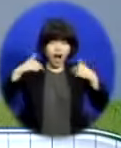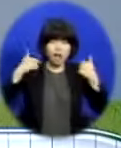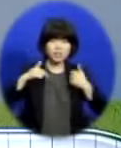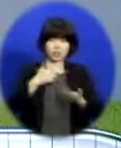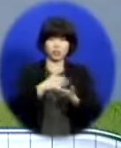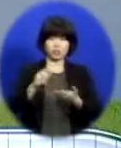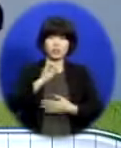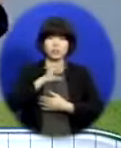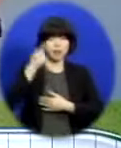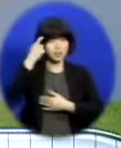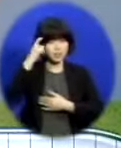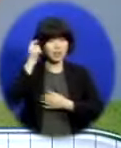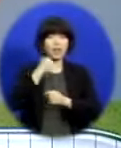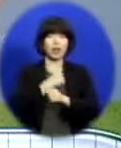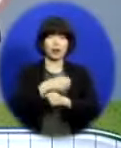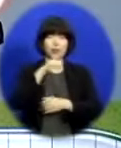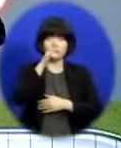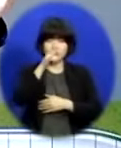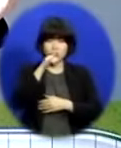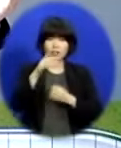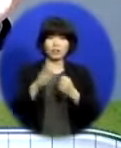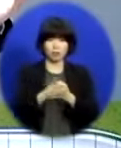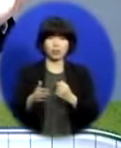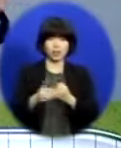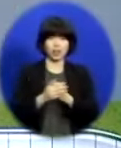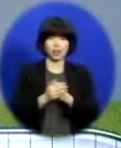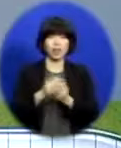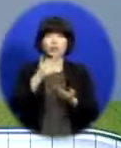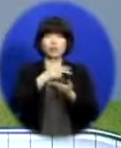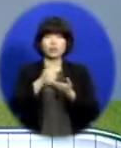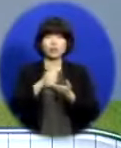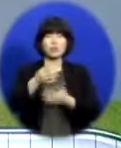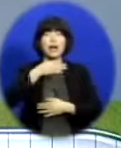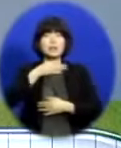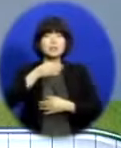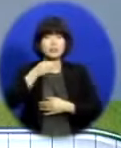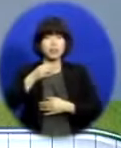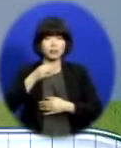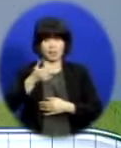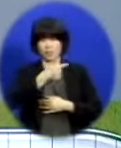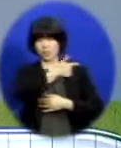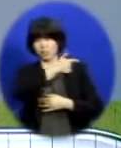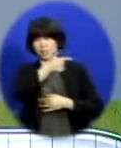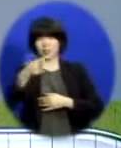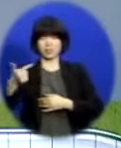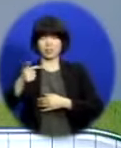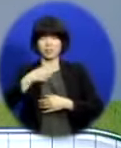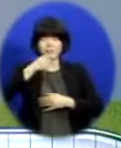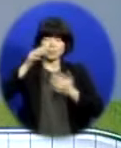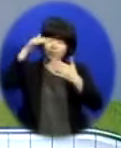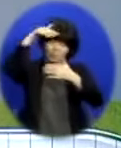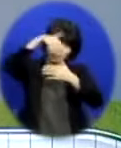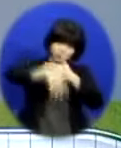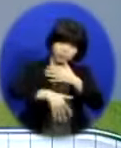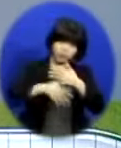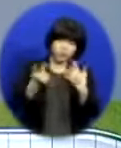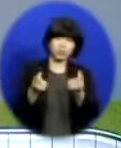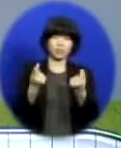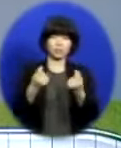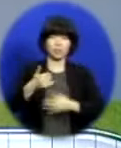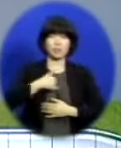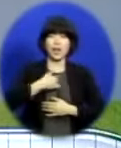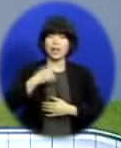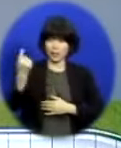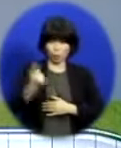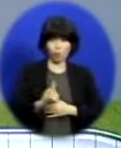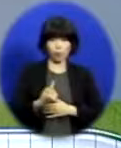주님만을 생각하고 있었더니 주님의 음성이 큰 폭포소리 같이 자기에게